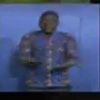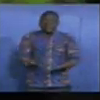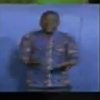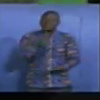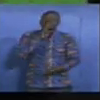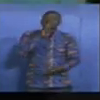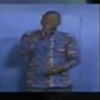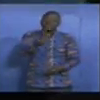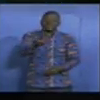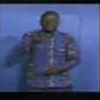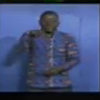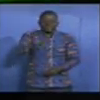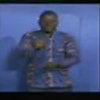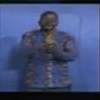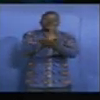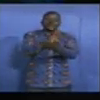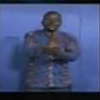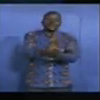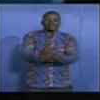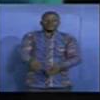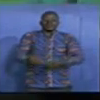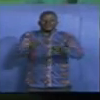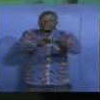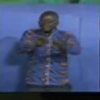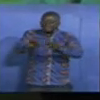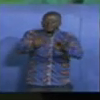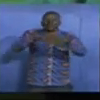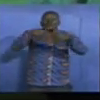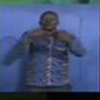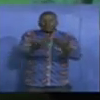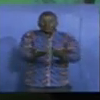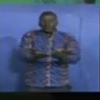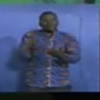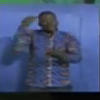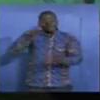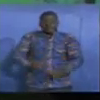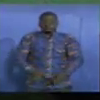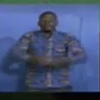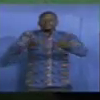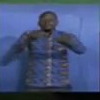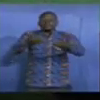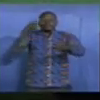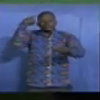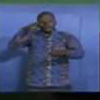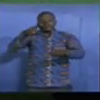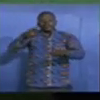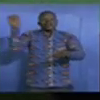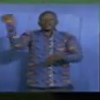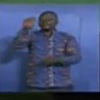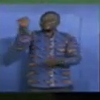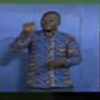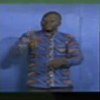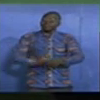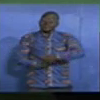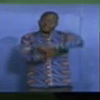ce film documentaire qui explique comment les Kogloé contribuent à leur manière à assurer la sécurité dans